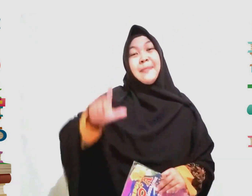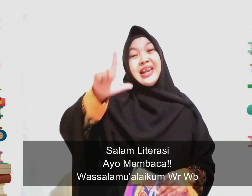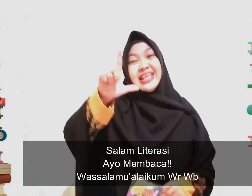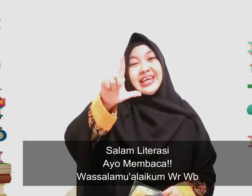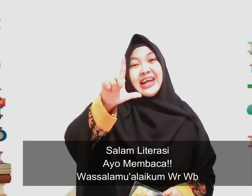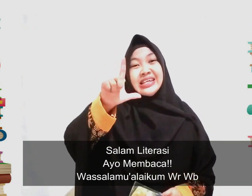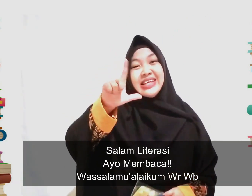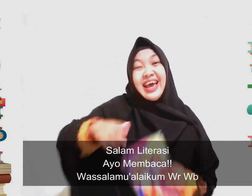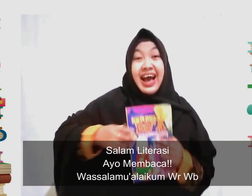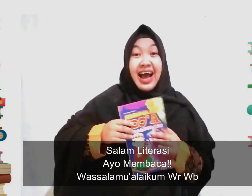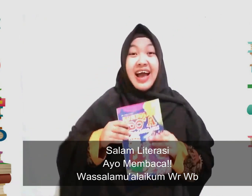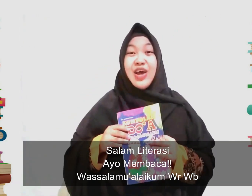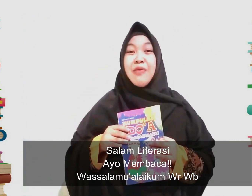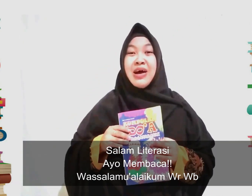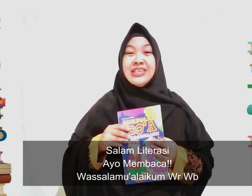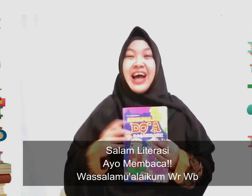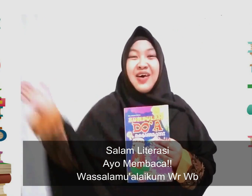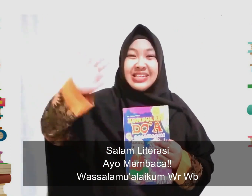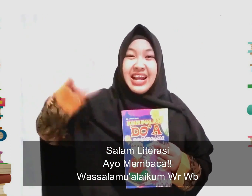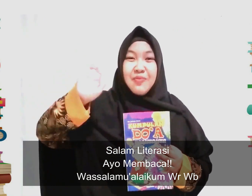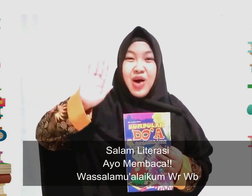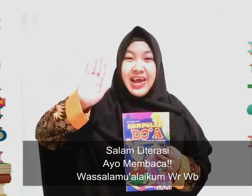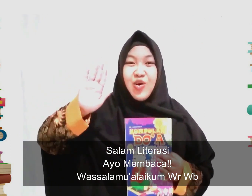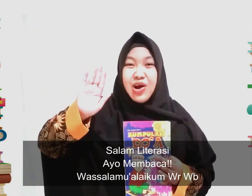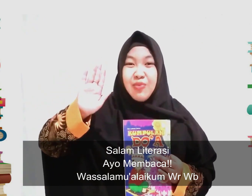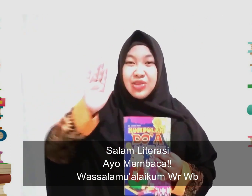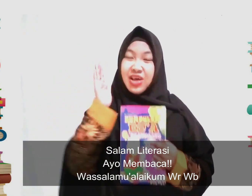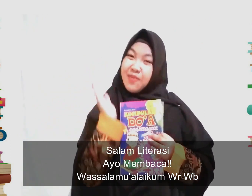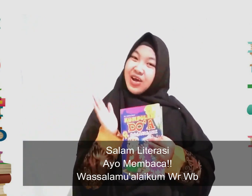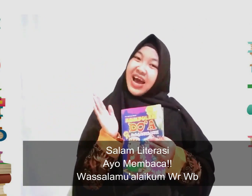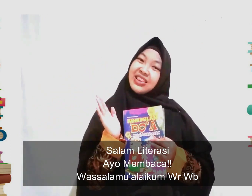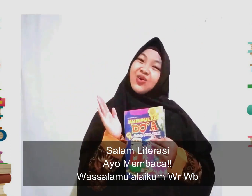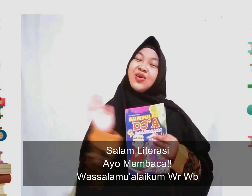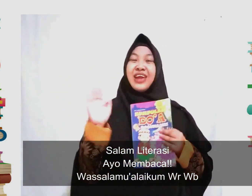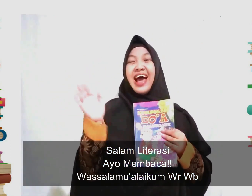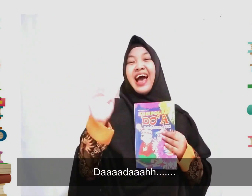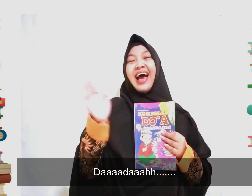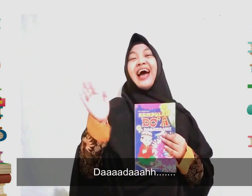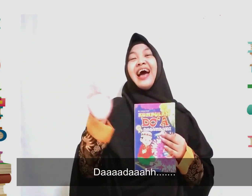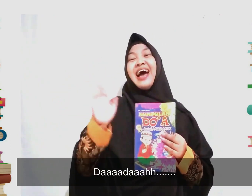Salam literasi. Ayo membaca. Wassalamualaikum warahmatullahi wabarakatuh.